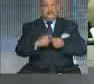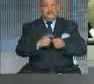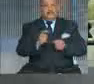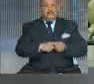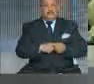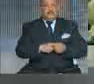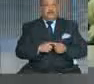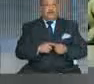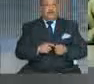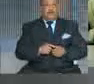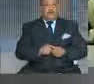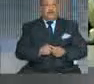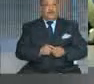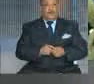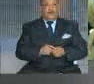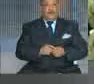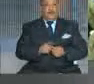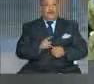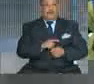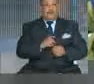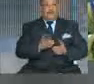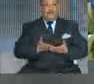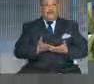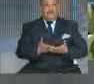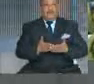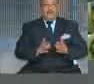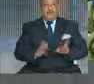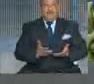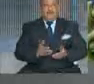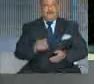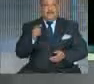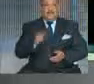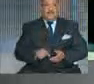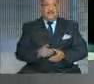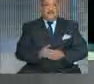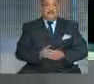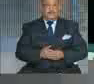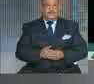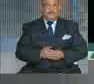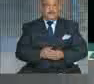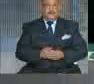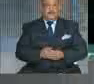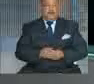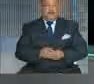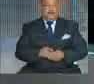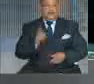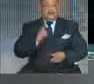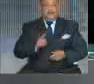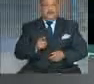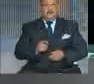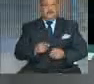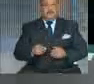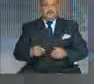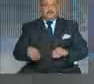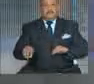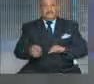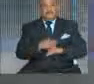الصحة، والذي يهدف إلى تقليص النقائص وتقريب الخدمات الصحية لمتساكني ولاية